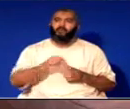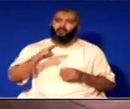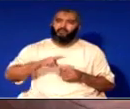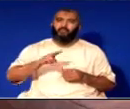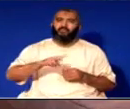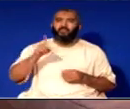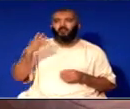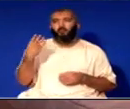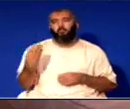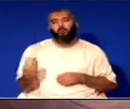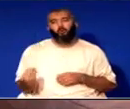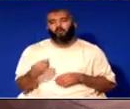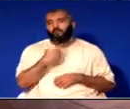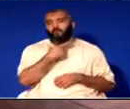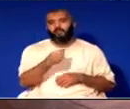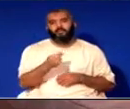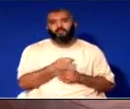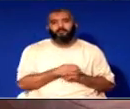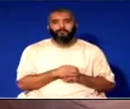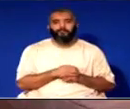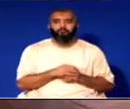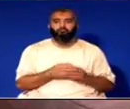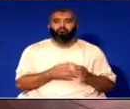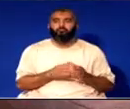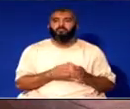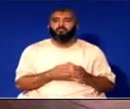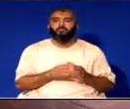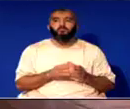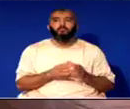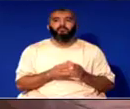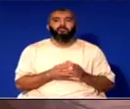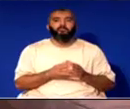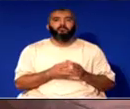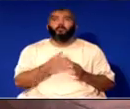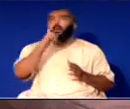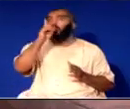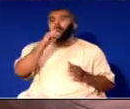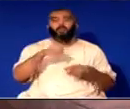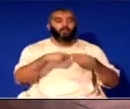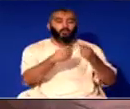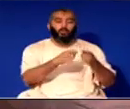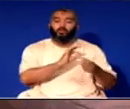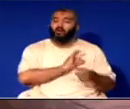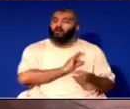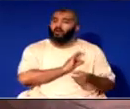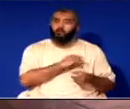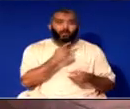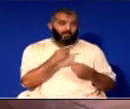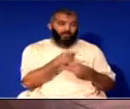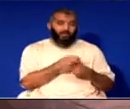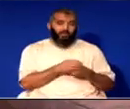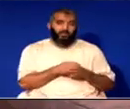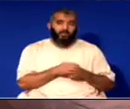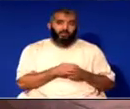وليدك، مستحيل يعني. ولكن الذي يعوض وليدك وهو هذه الرحمة اللي يديرها الله سبحانه وتعالى في قلبك ويترك طمأنينة.